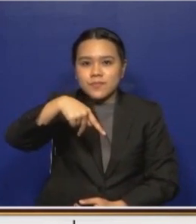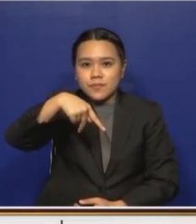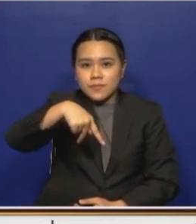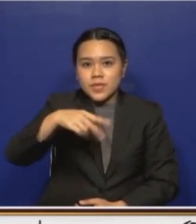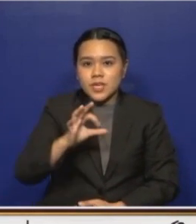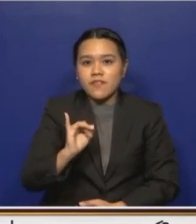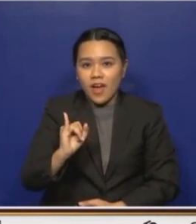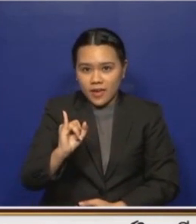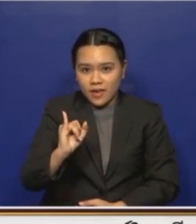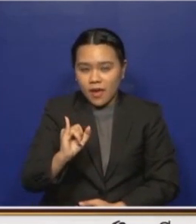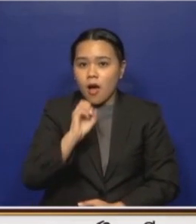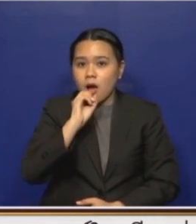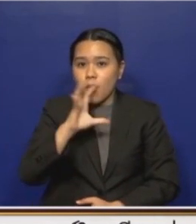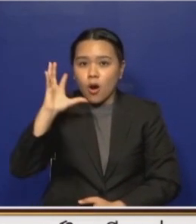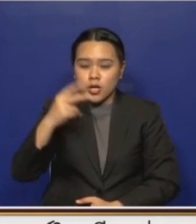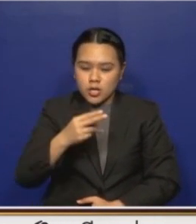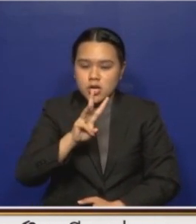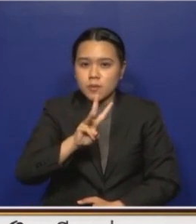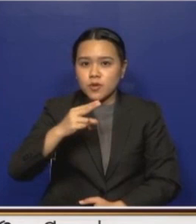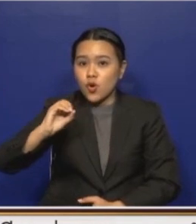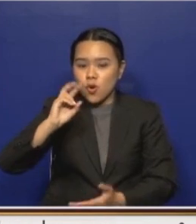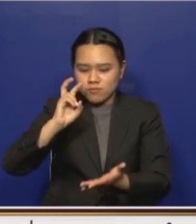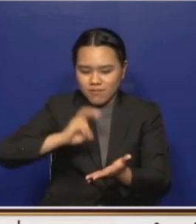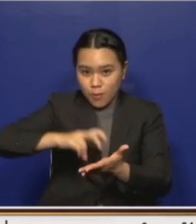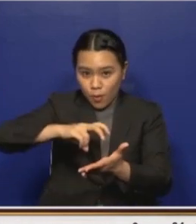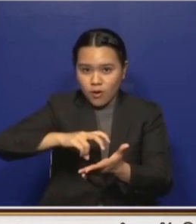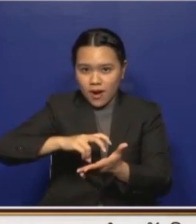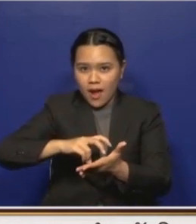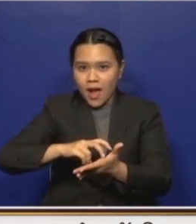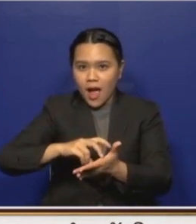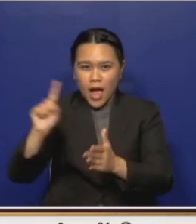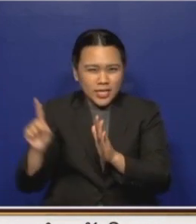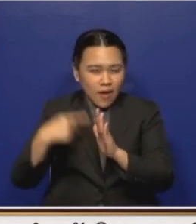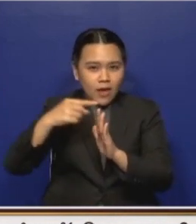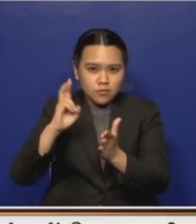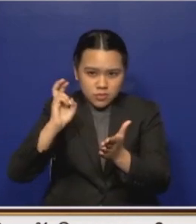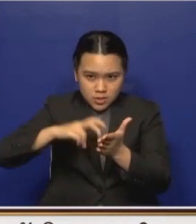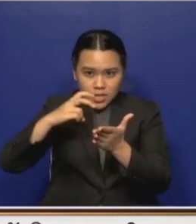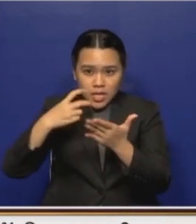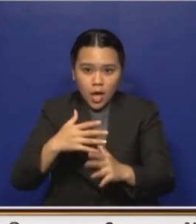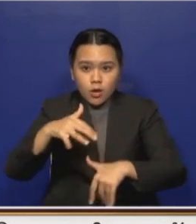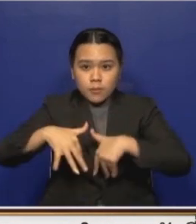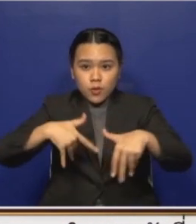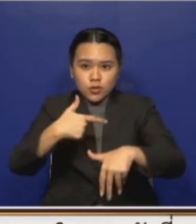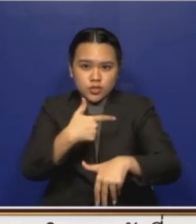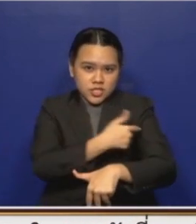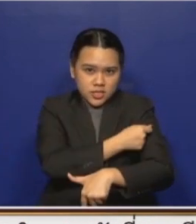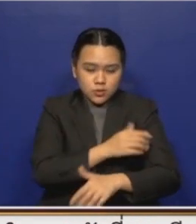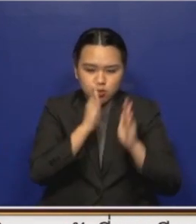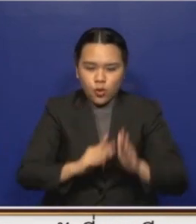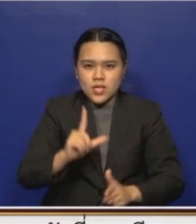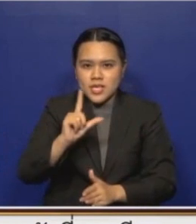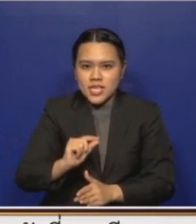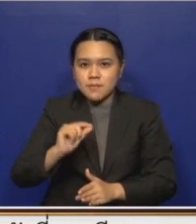อี้เนี่ยฮะโทษนะครับ15นาทีเพื่อดูอาการฮะแล้วพอครบ15นาทีผู้ชายคนนั้นก็ไม่เป็น